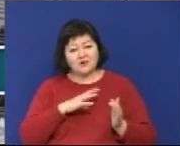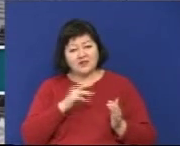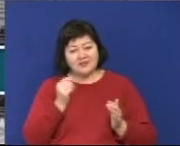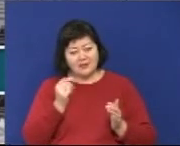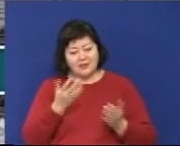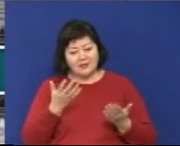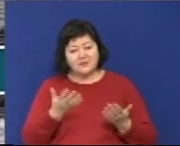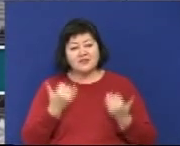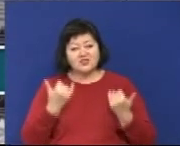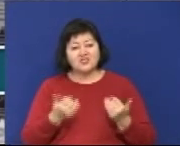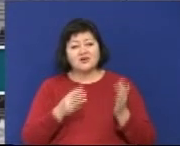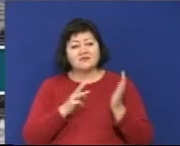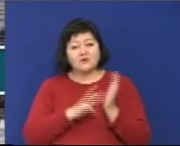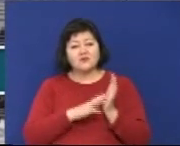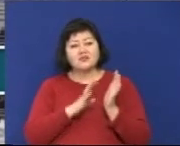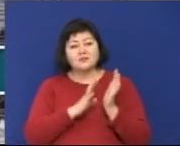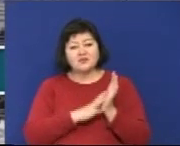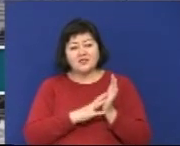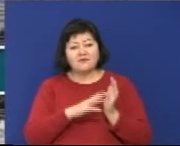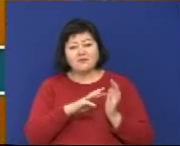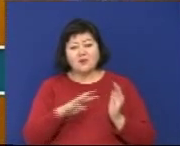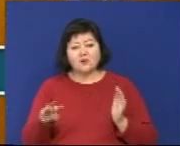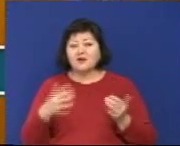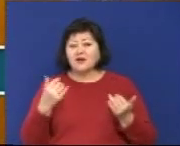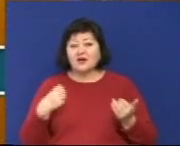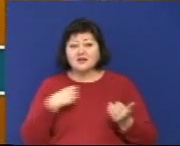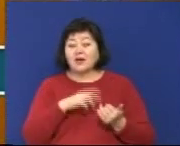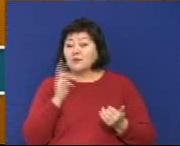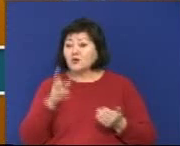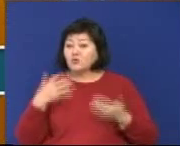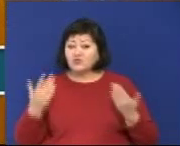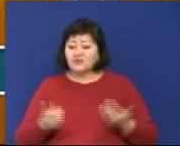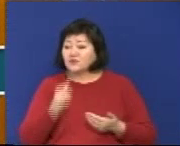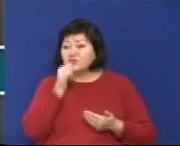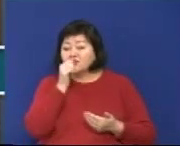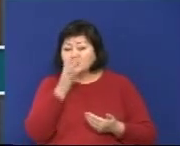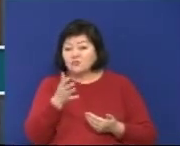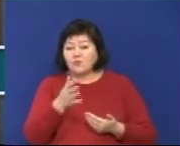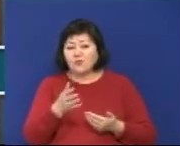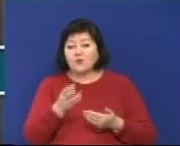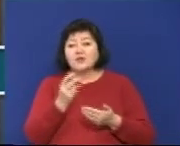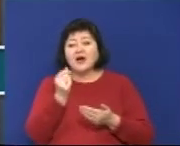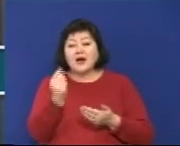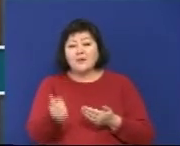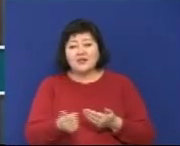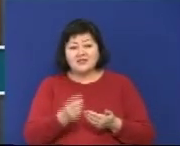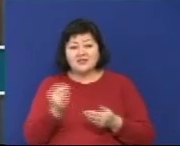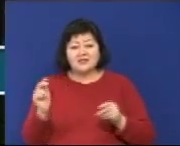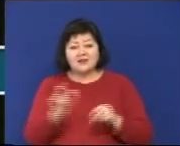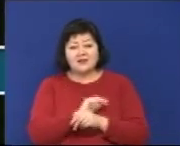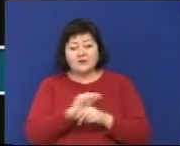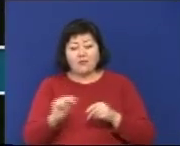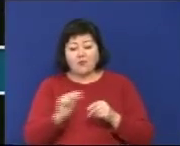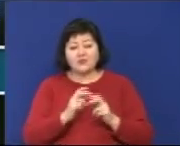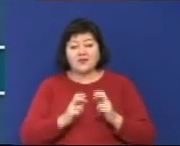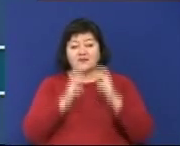Сейчас 8-9 миллионов. То есть жильцы сами не потянут. К слову, уже несколько лет реализация этой программы приостановлена. В городе есть